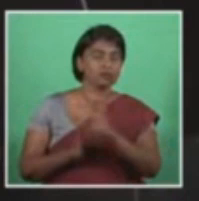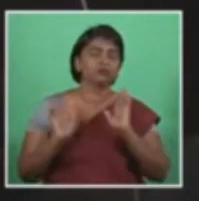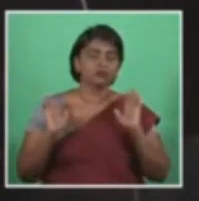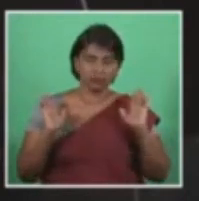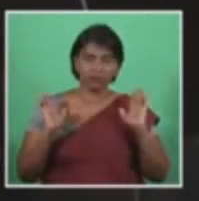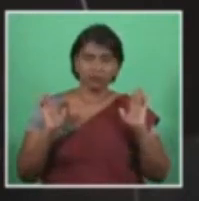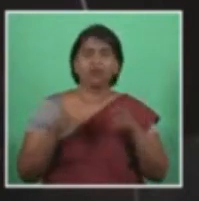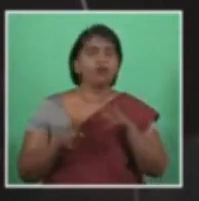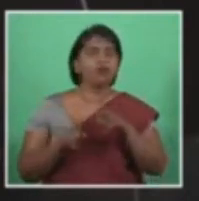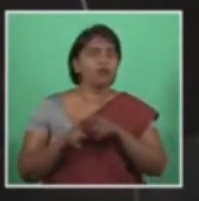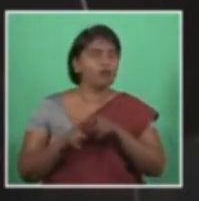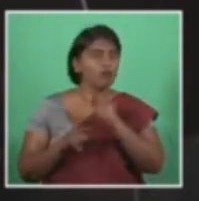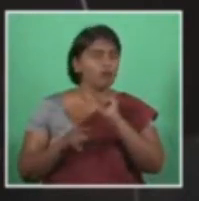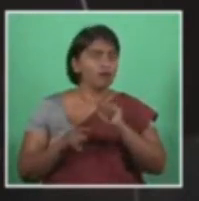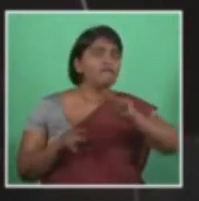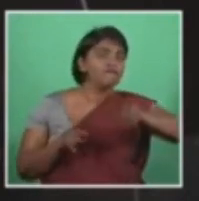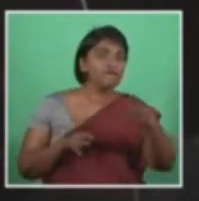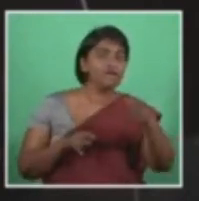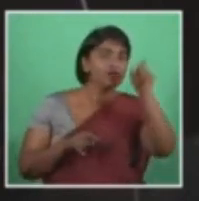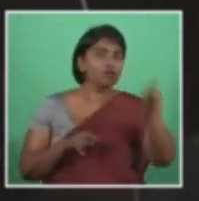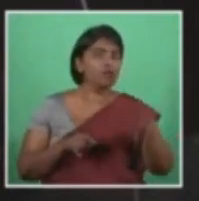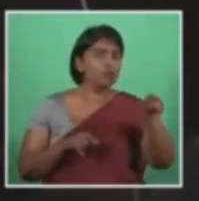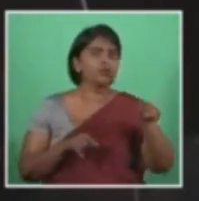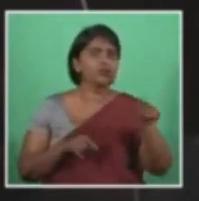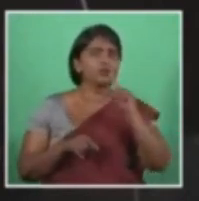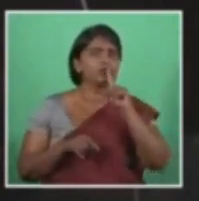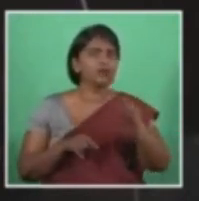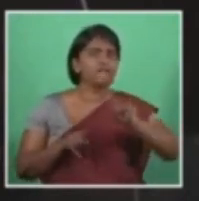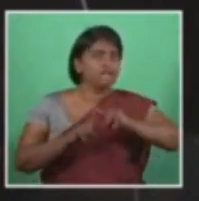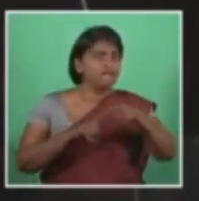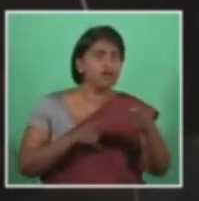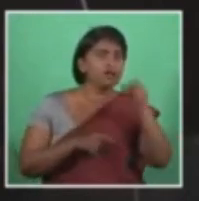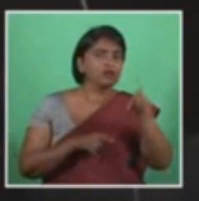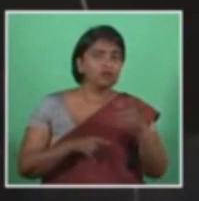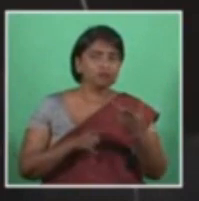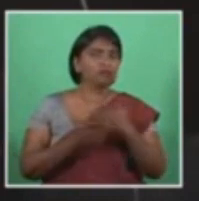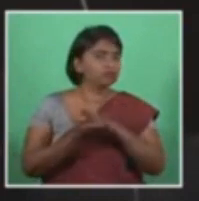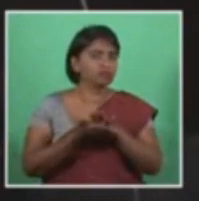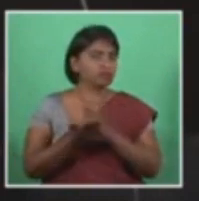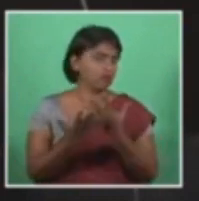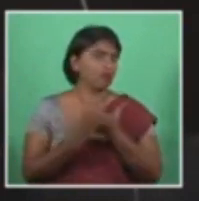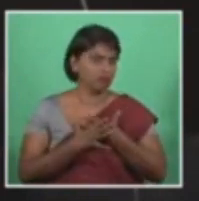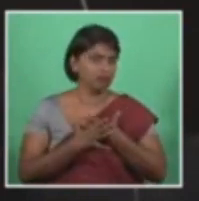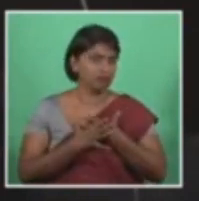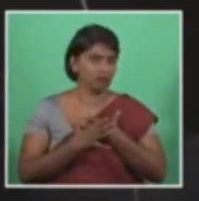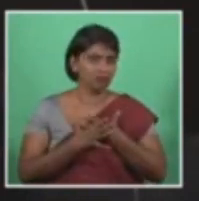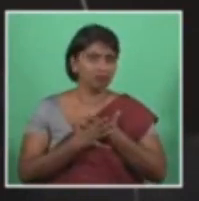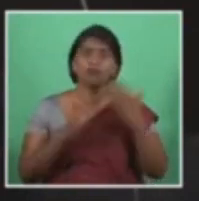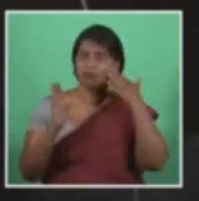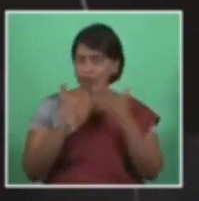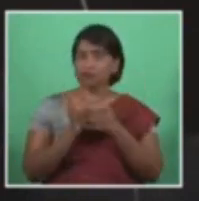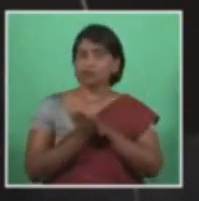යුතුය. ඉතින් කවුද මේ වෙනත් යම් තැනැත්තන් කියන එක අපිට දැනගත යුතුයි. මොකෝ ඒ